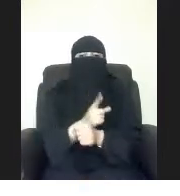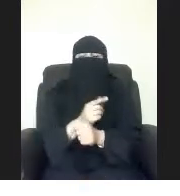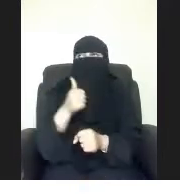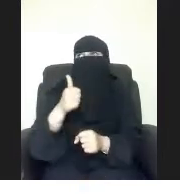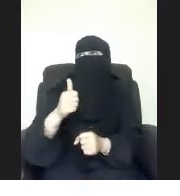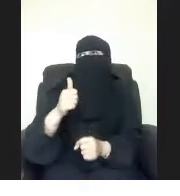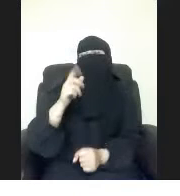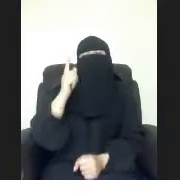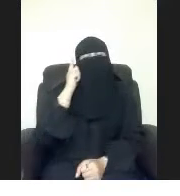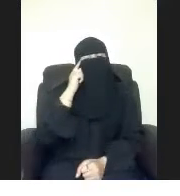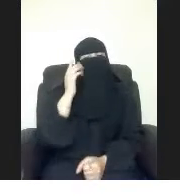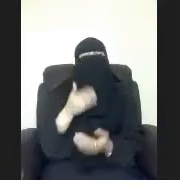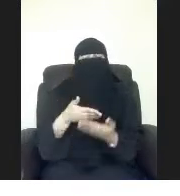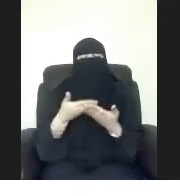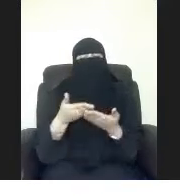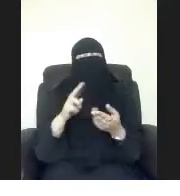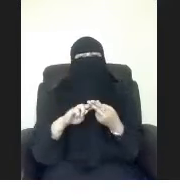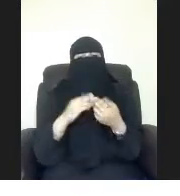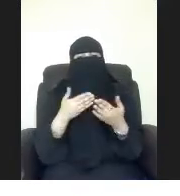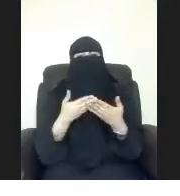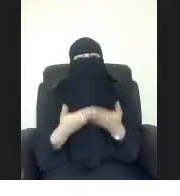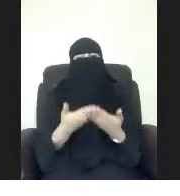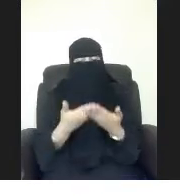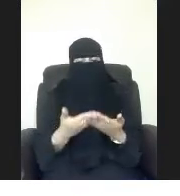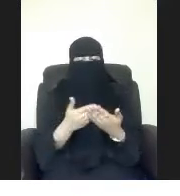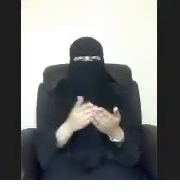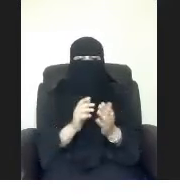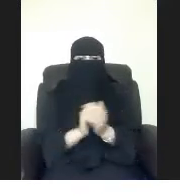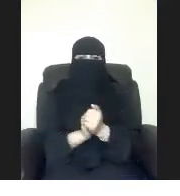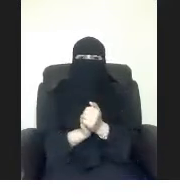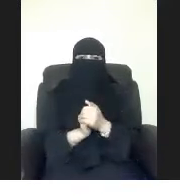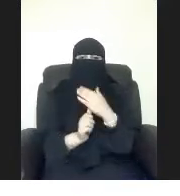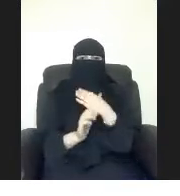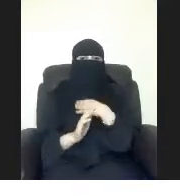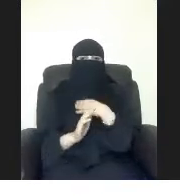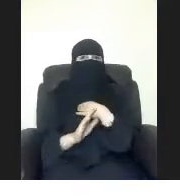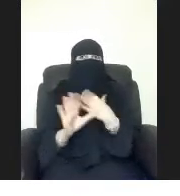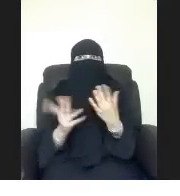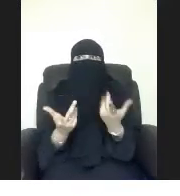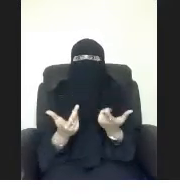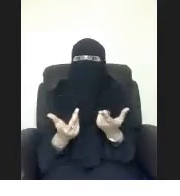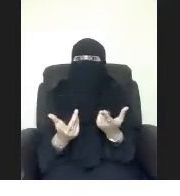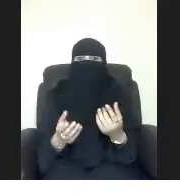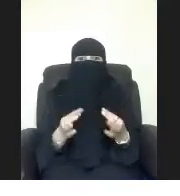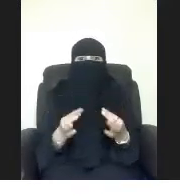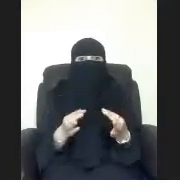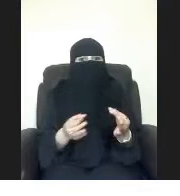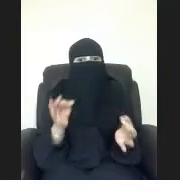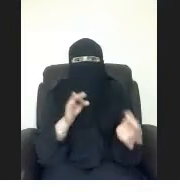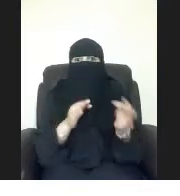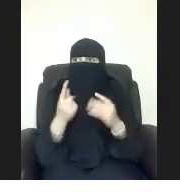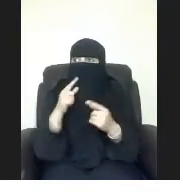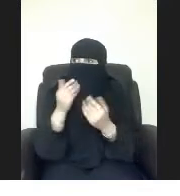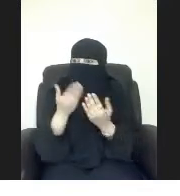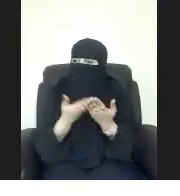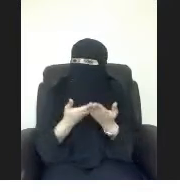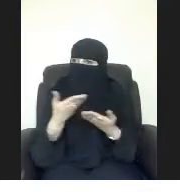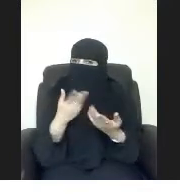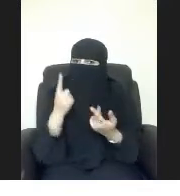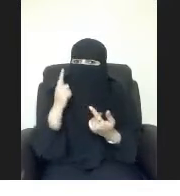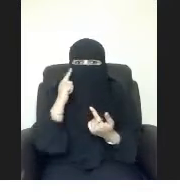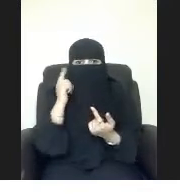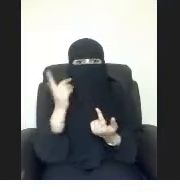ما هي الفوائد، ما هي المزايا لهذا الأسلوب في التدريس؟ في الحقيقة هو يساعد على جعل الطلاب يمارسون